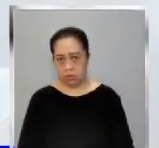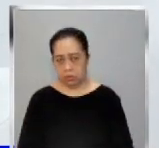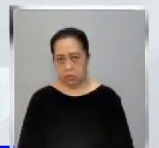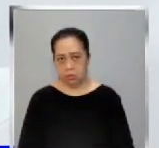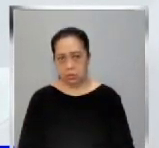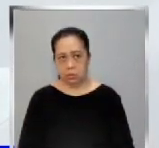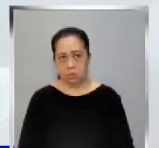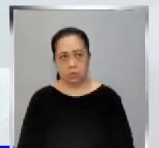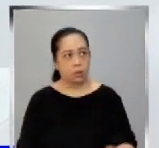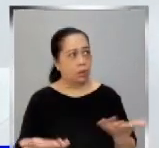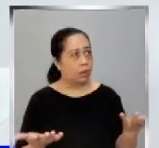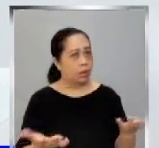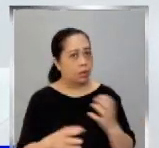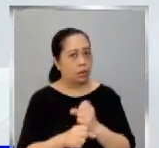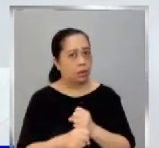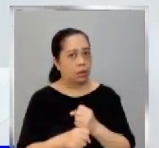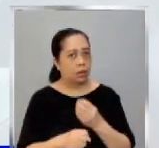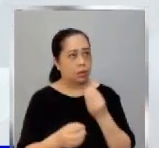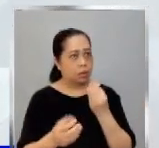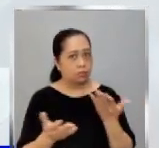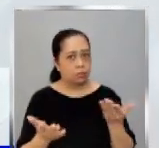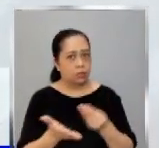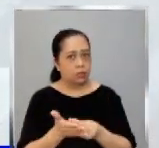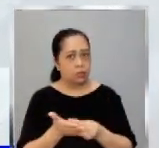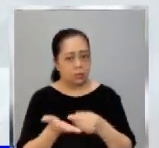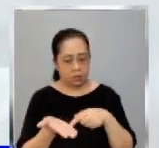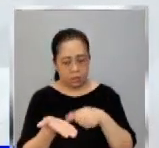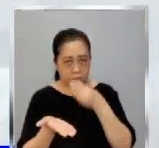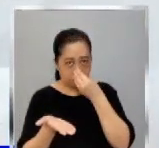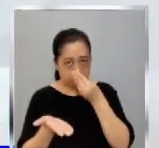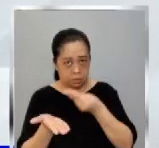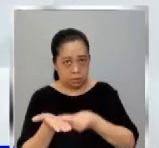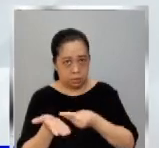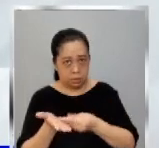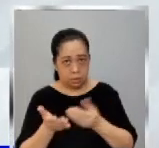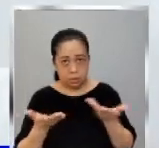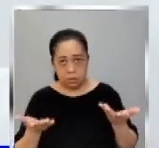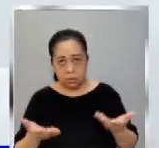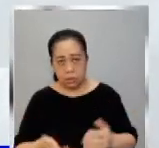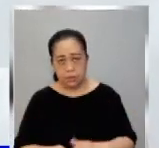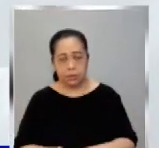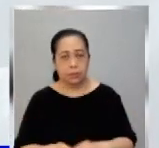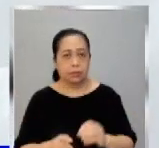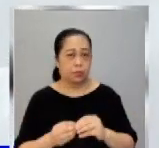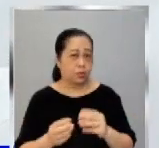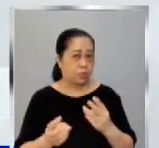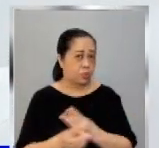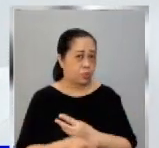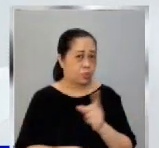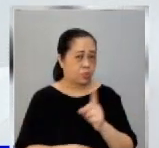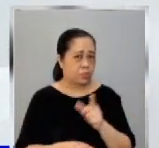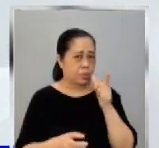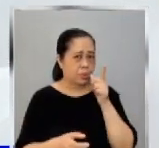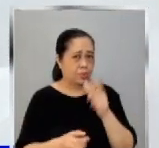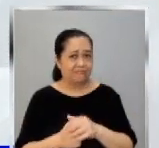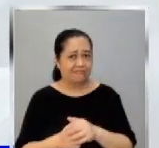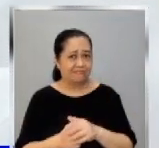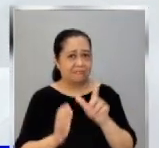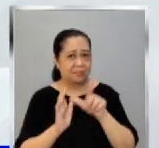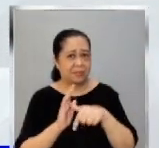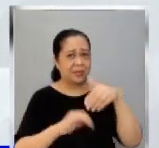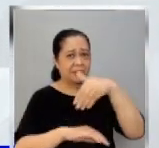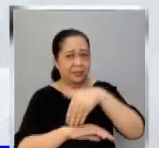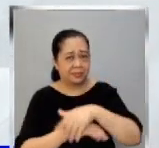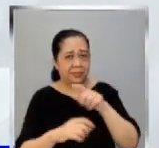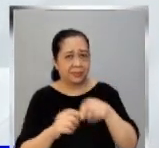Isang kami kukuha dyan kung kulang ang budget namin. Ang masaklap pa nito, mukhang mamayang gabi pa raw siya